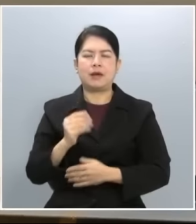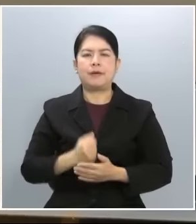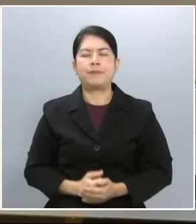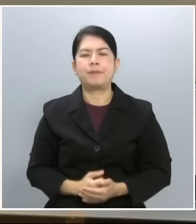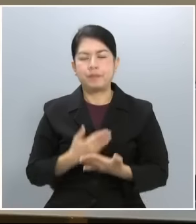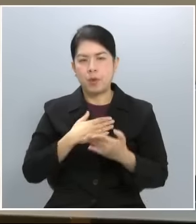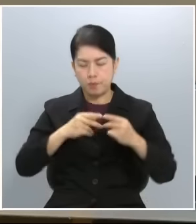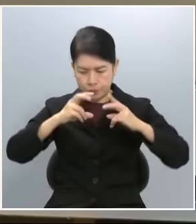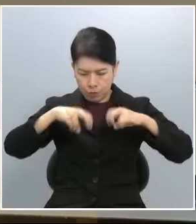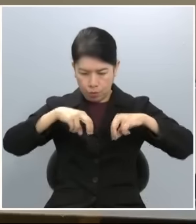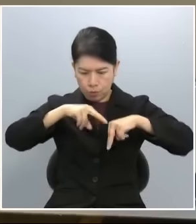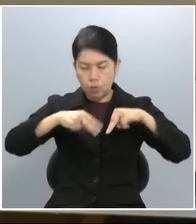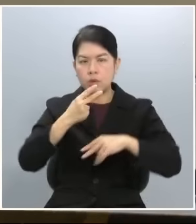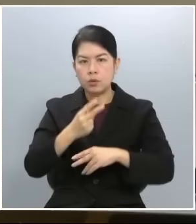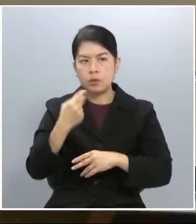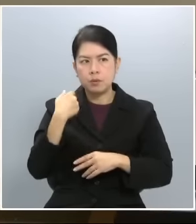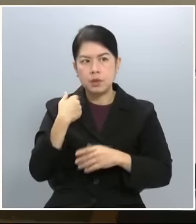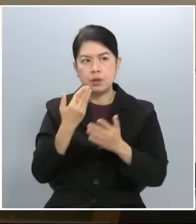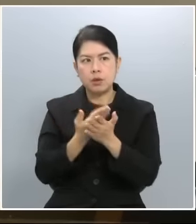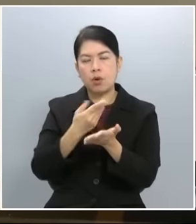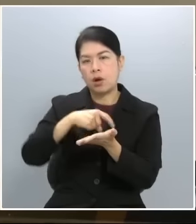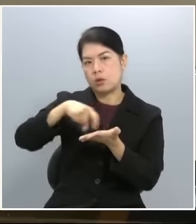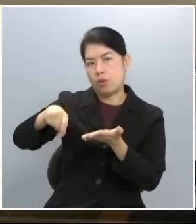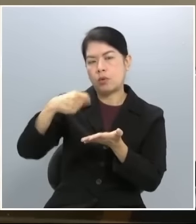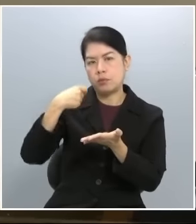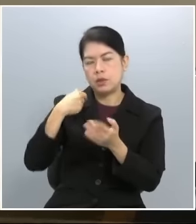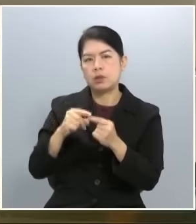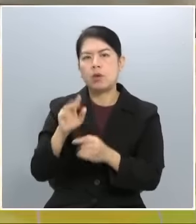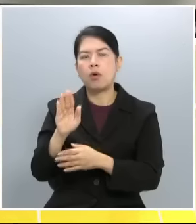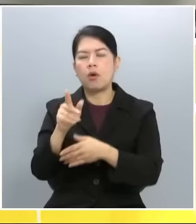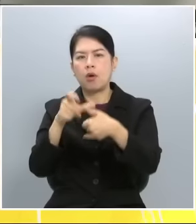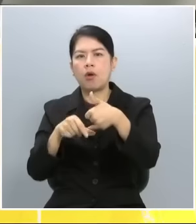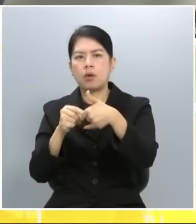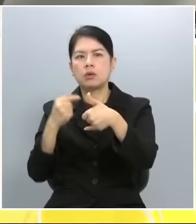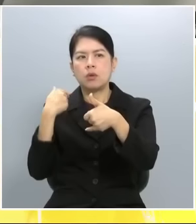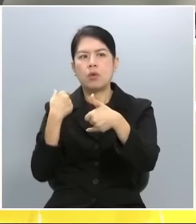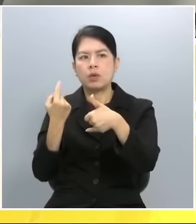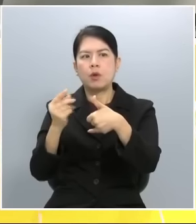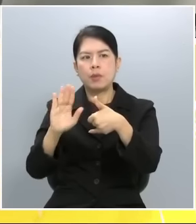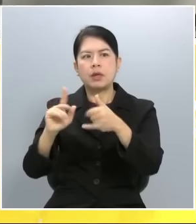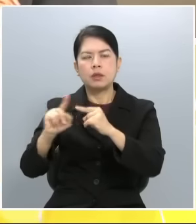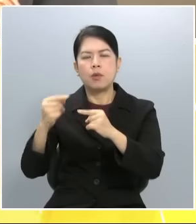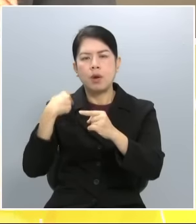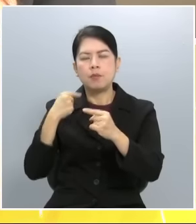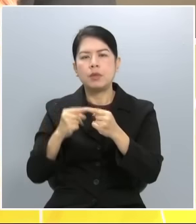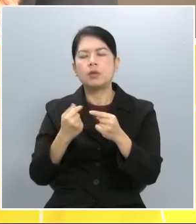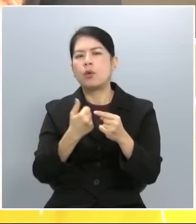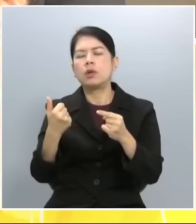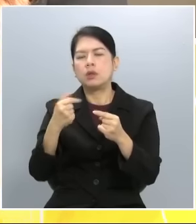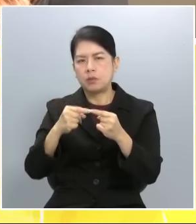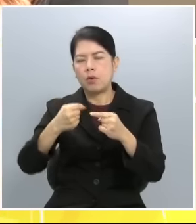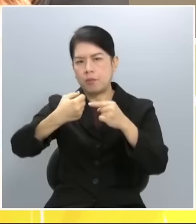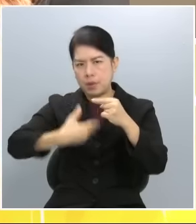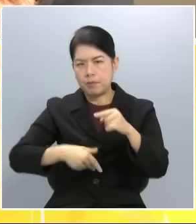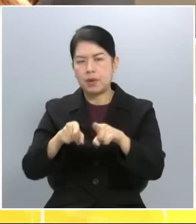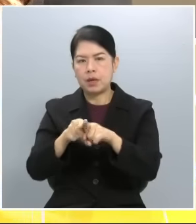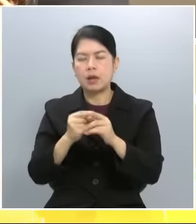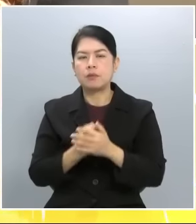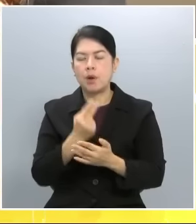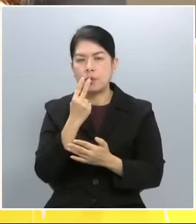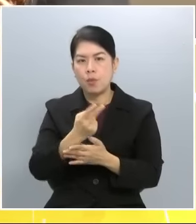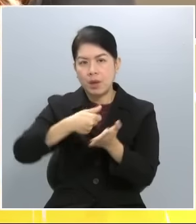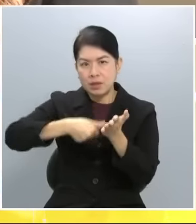จสอบไม่ได้โอนออกมาแค่ของพี่จูนแต่โอนไปยังบุคคลอื่นๆหรือหน่วยงานอื่นที่เกี่ยวข้อง ทั้งนี้ไม่ได้แค่ดูสเตทเมนต์แ